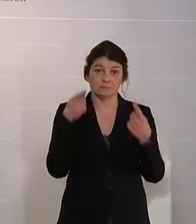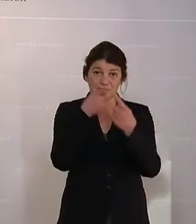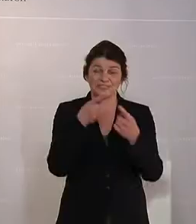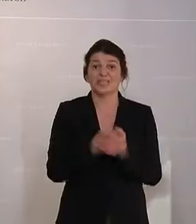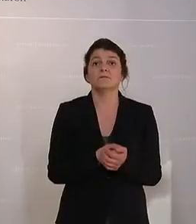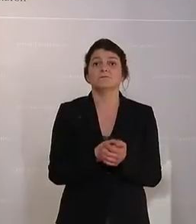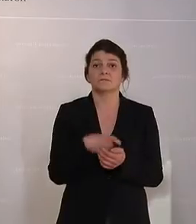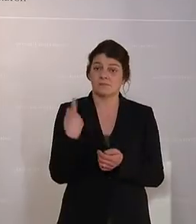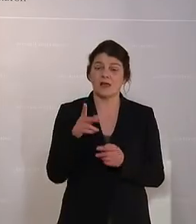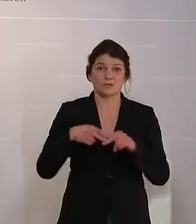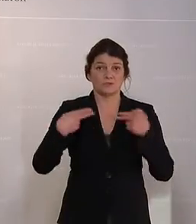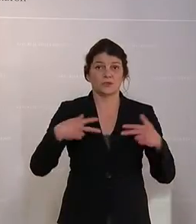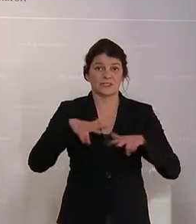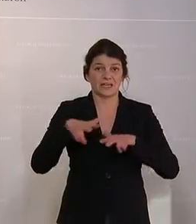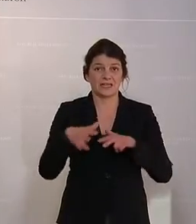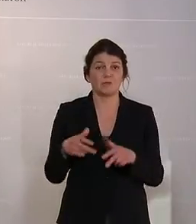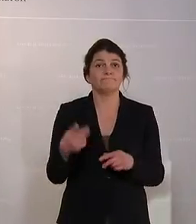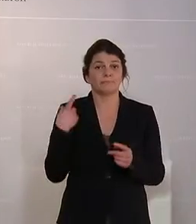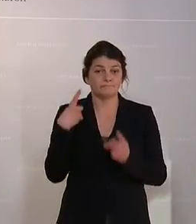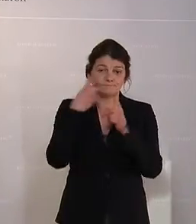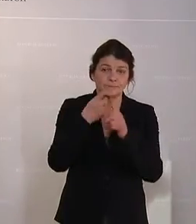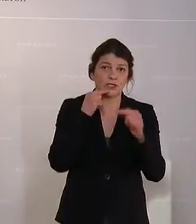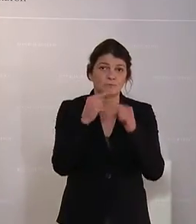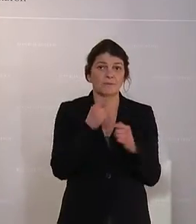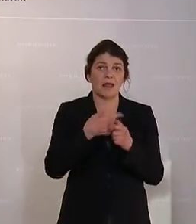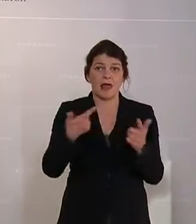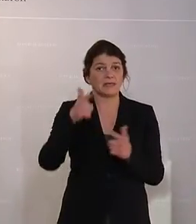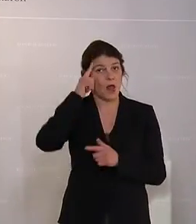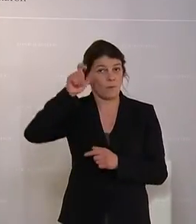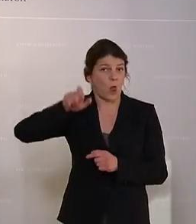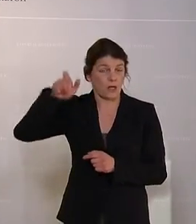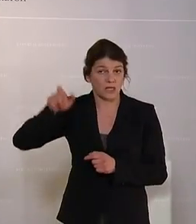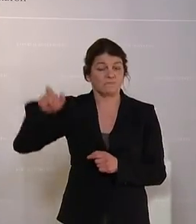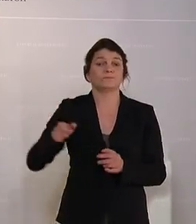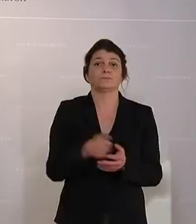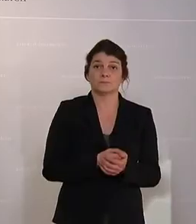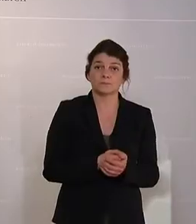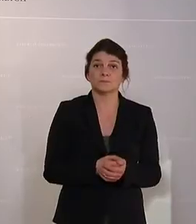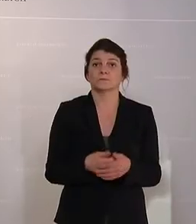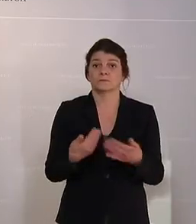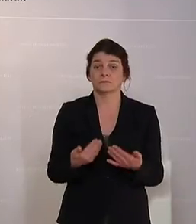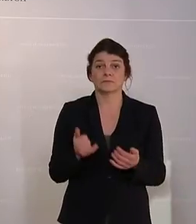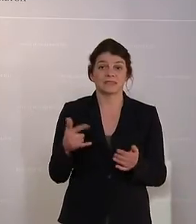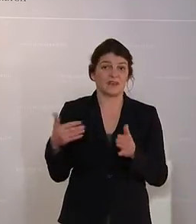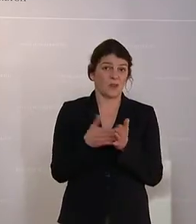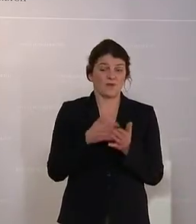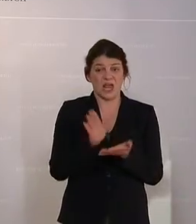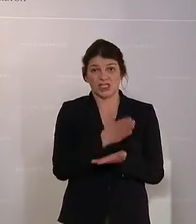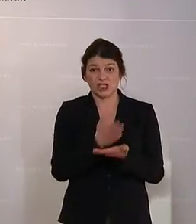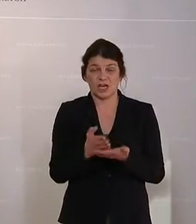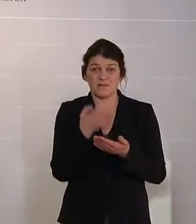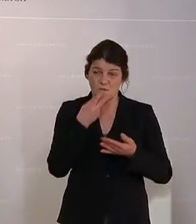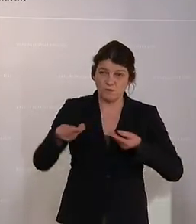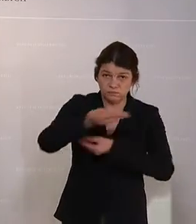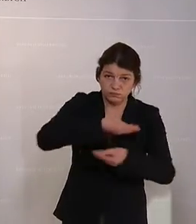als Bundesregierung in die Gespräche mit den Landeshauptleuten gegangen, um die notwendigen Entscheidungen zu